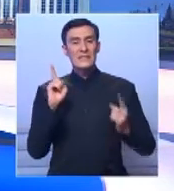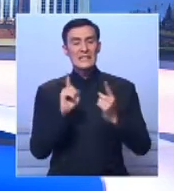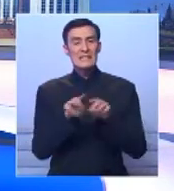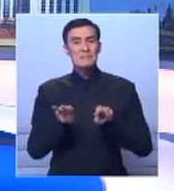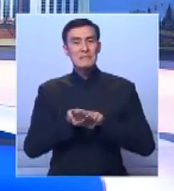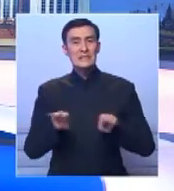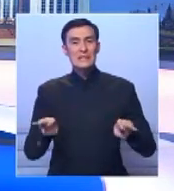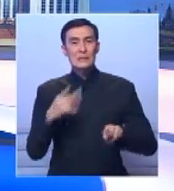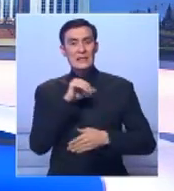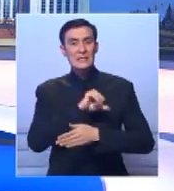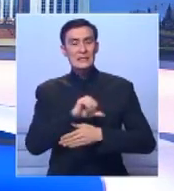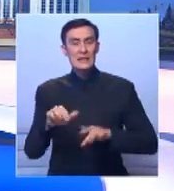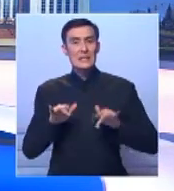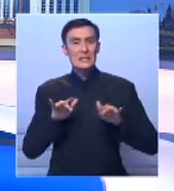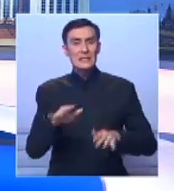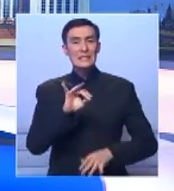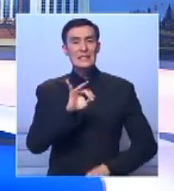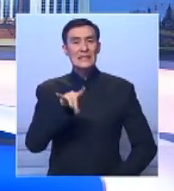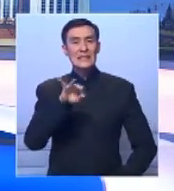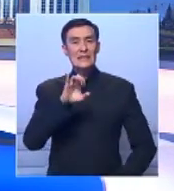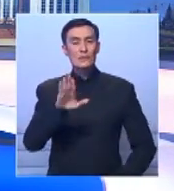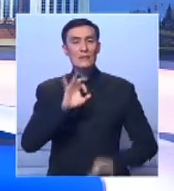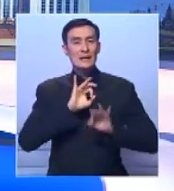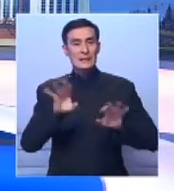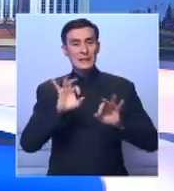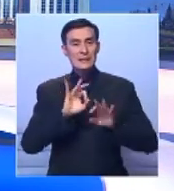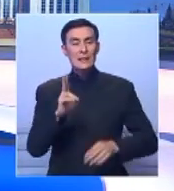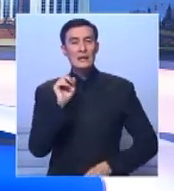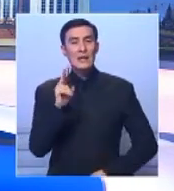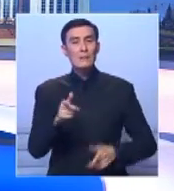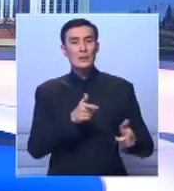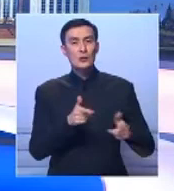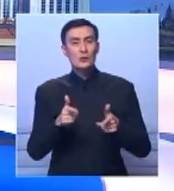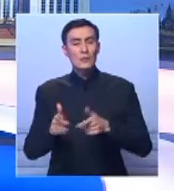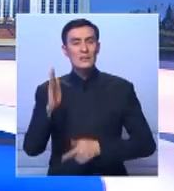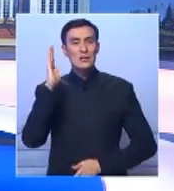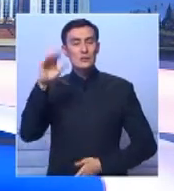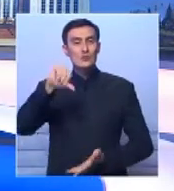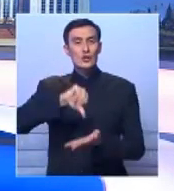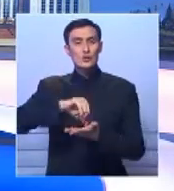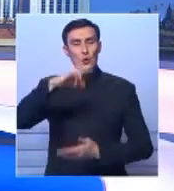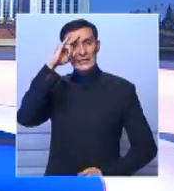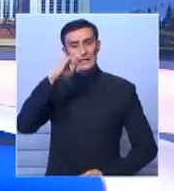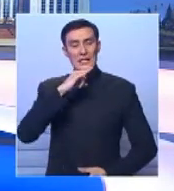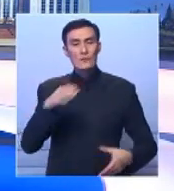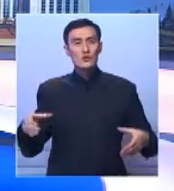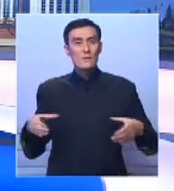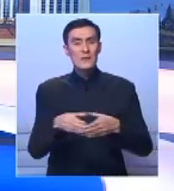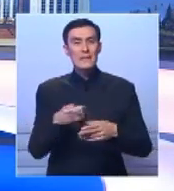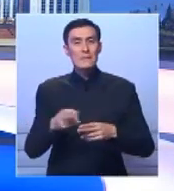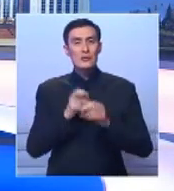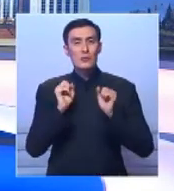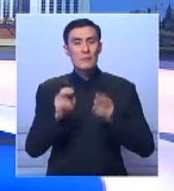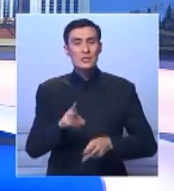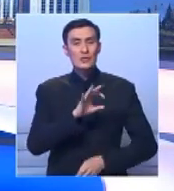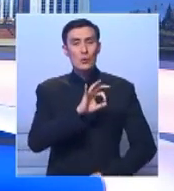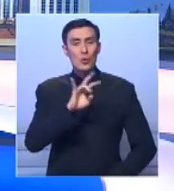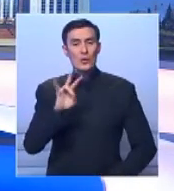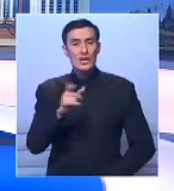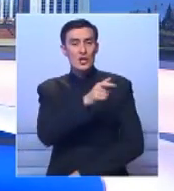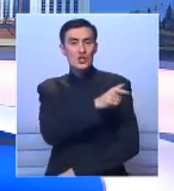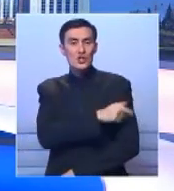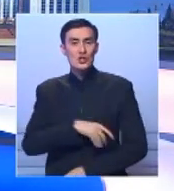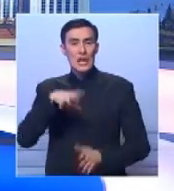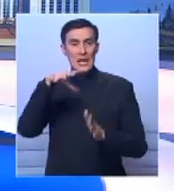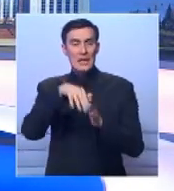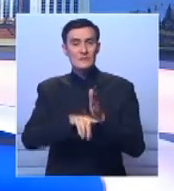с министром иностранных дел Ерлан Идрисов, рассказал президенту о том, как идет подготовка к предстоящему участию Казахстана в Совете Безопасности ООН.